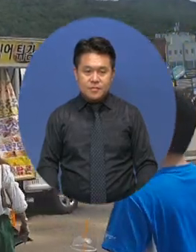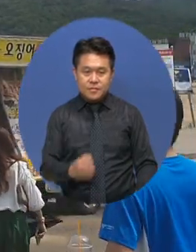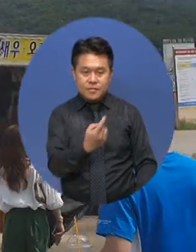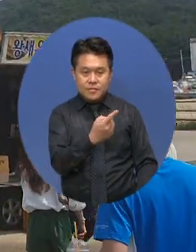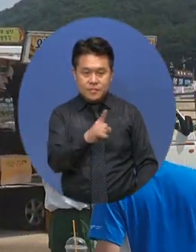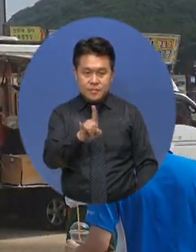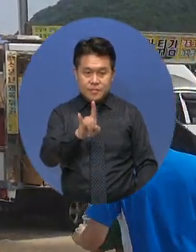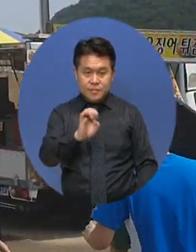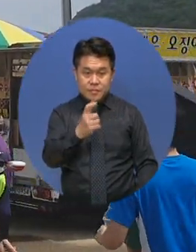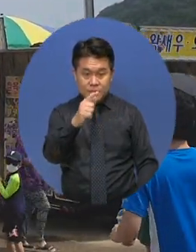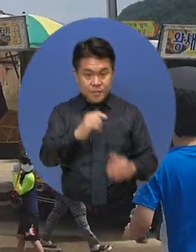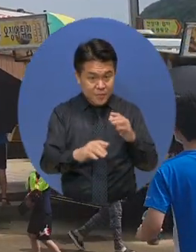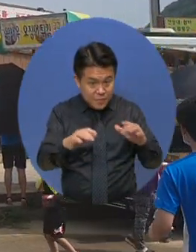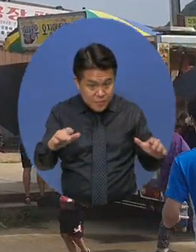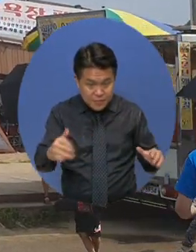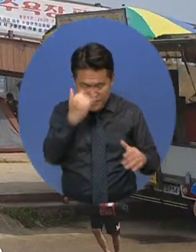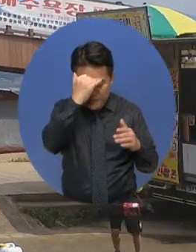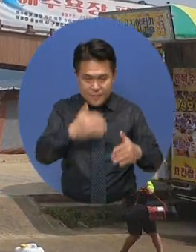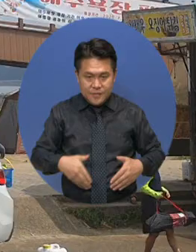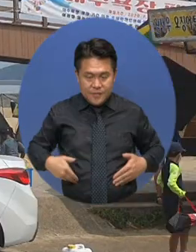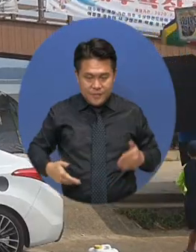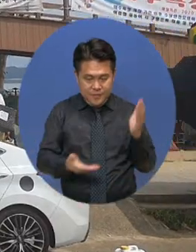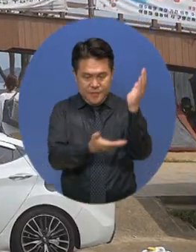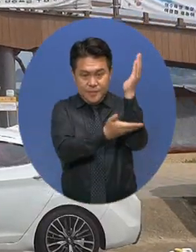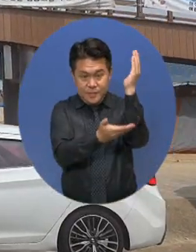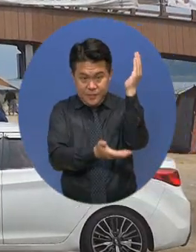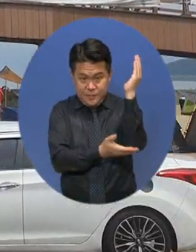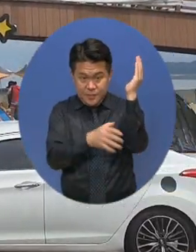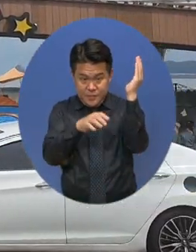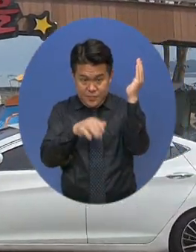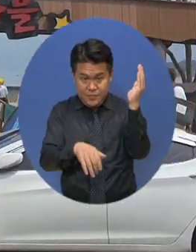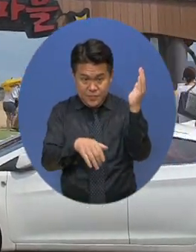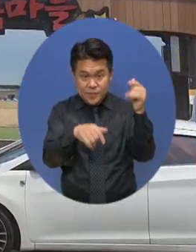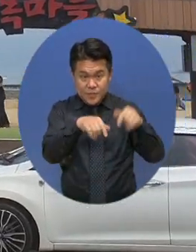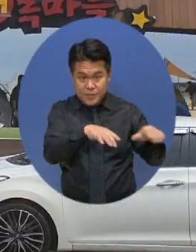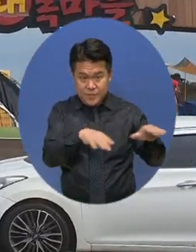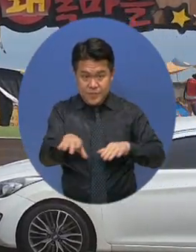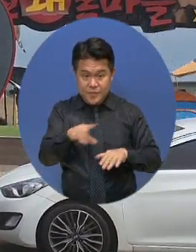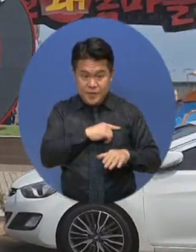외목마을은 충남 당진시 서해의 최북단에 위치하고 있는 마을인데요.